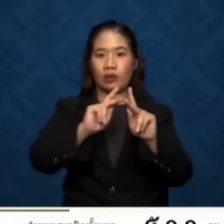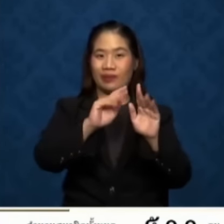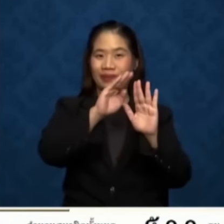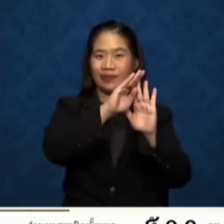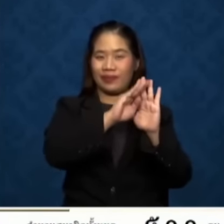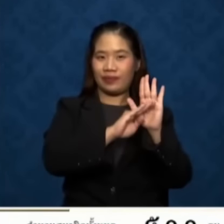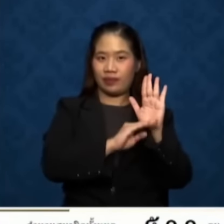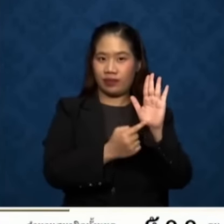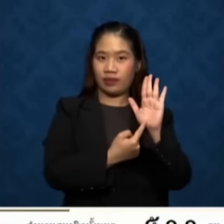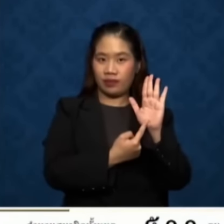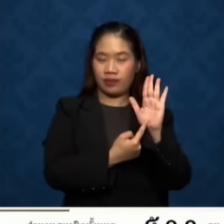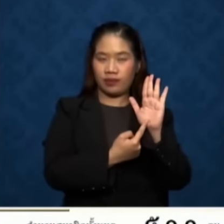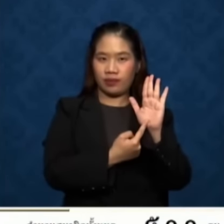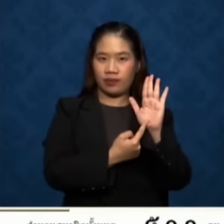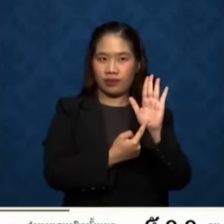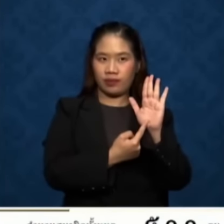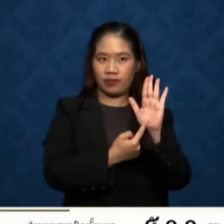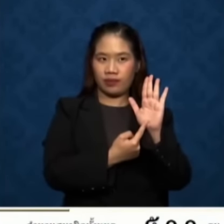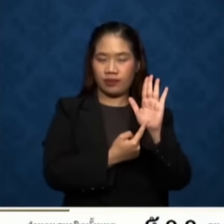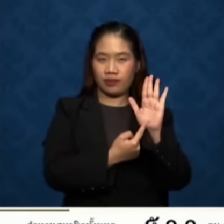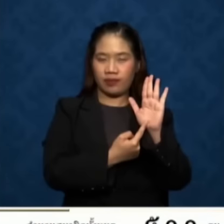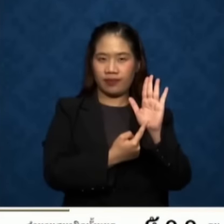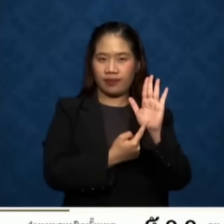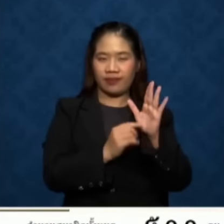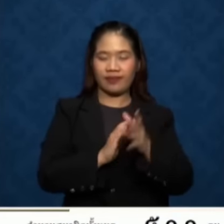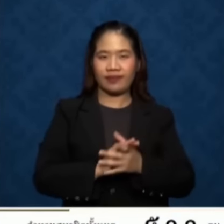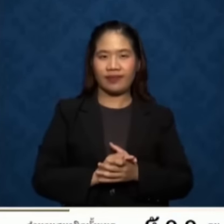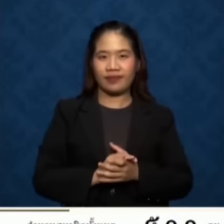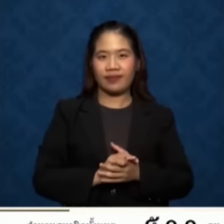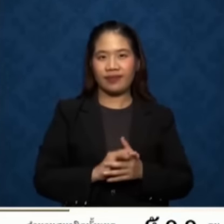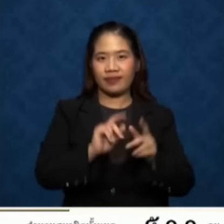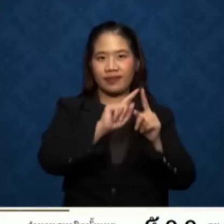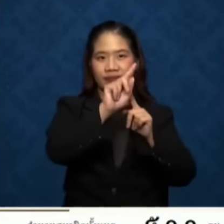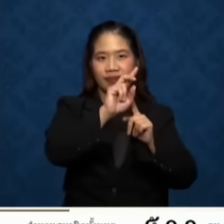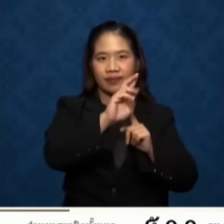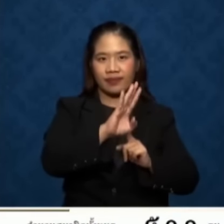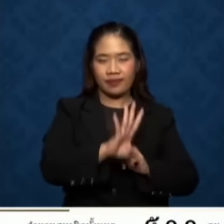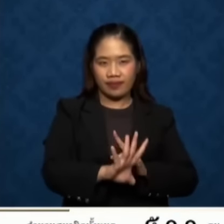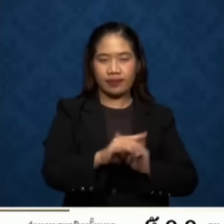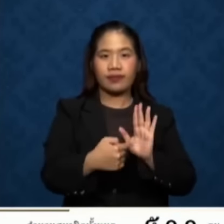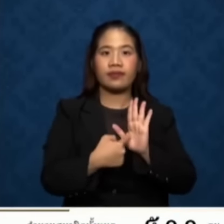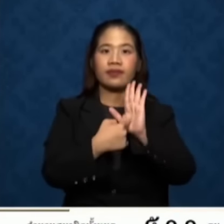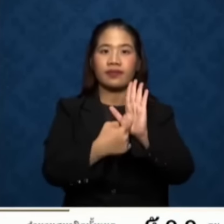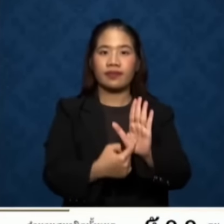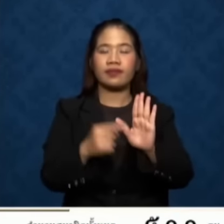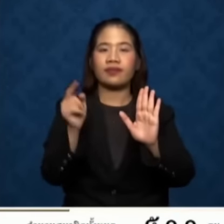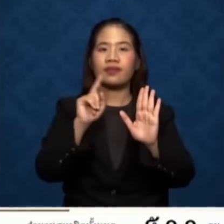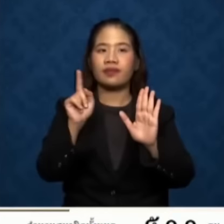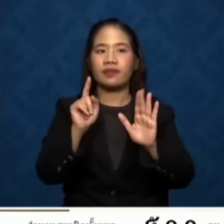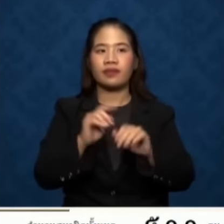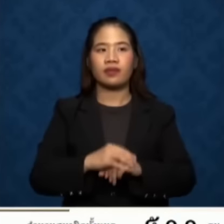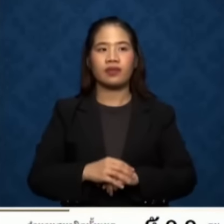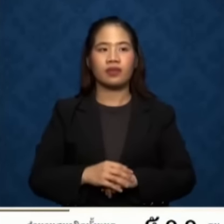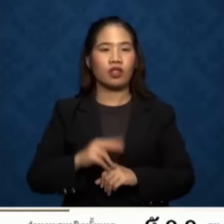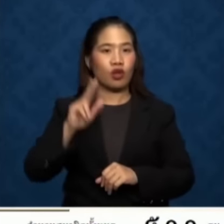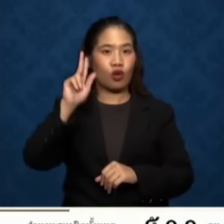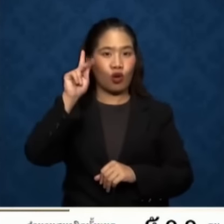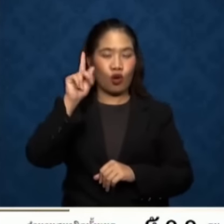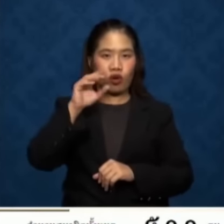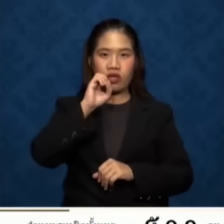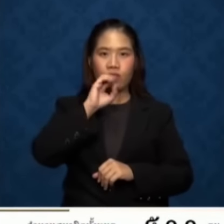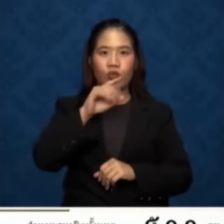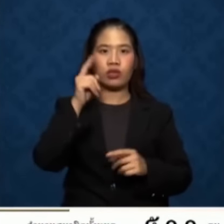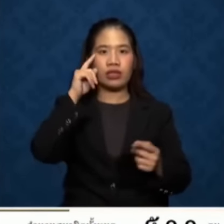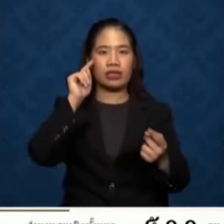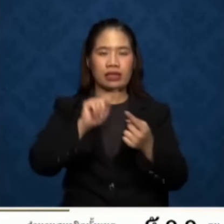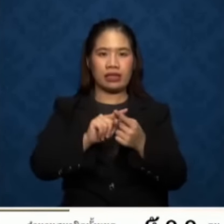ยแล้วข้อแต่ละข้อเนี่ยอย่างเช่นข้อการจำแนก